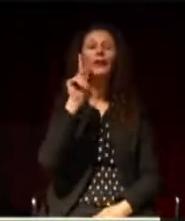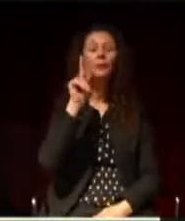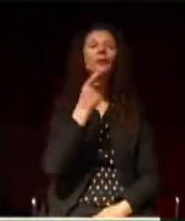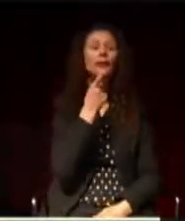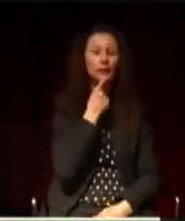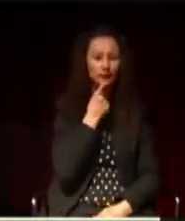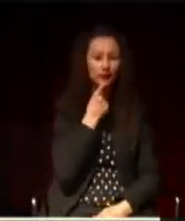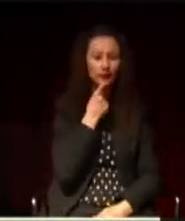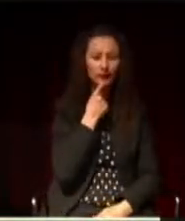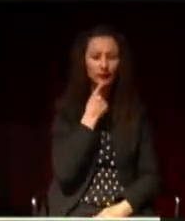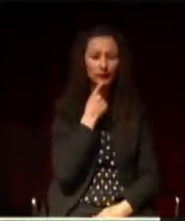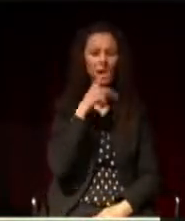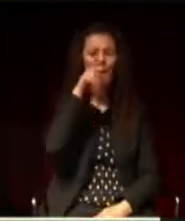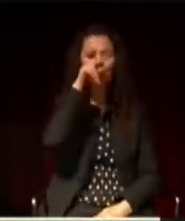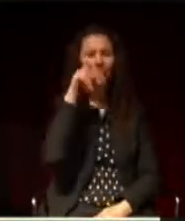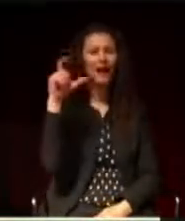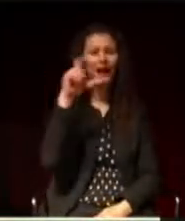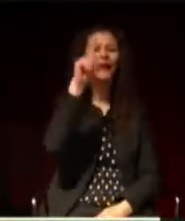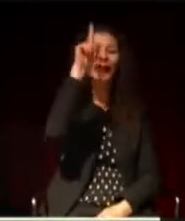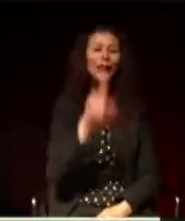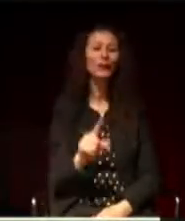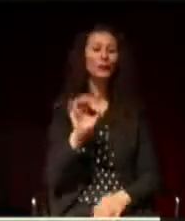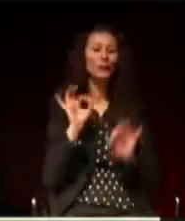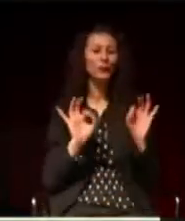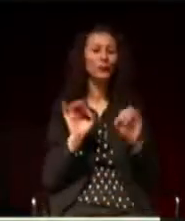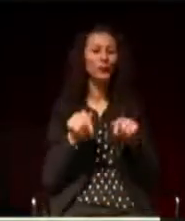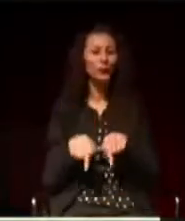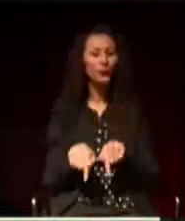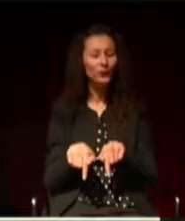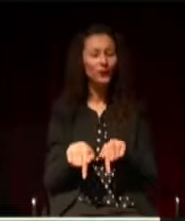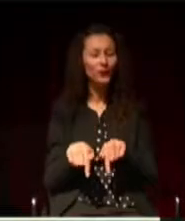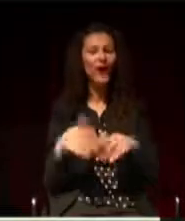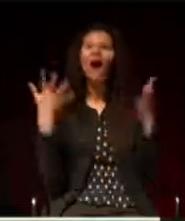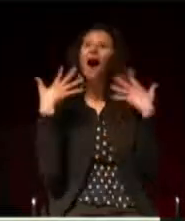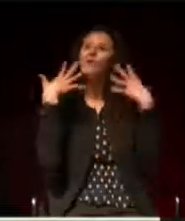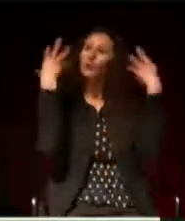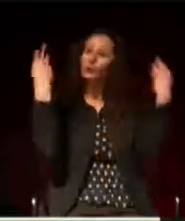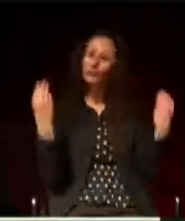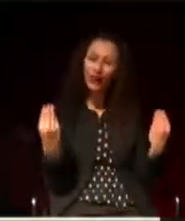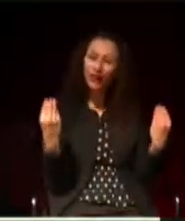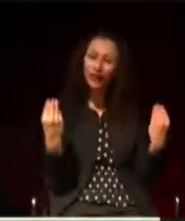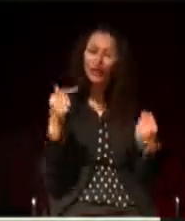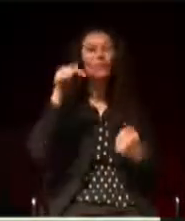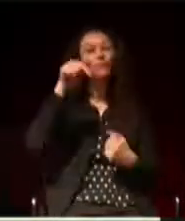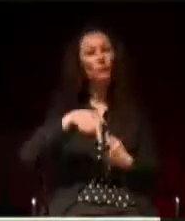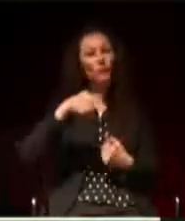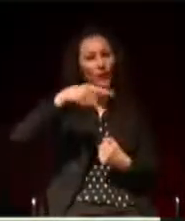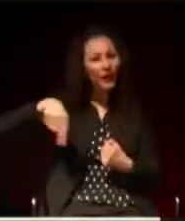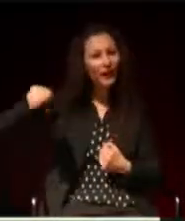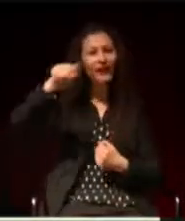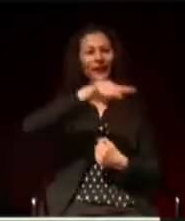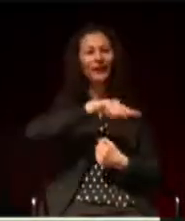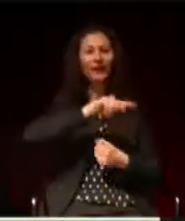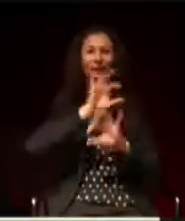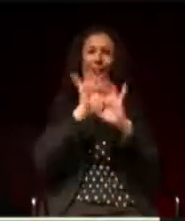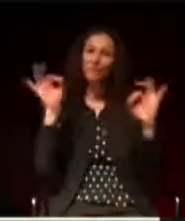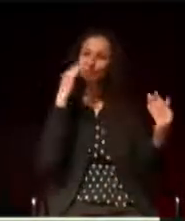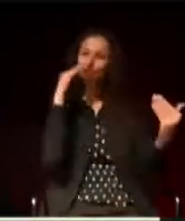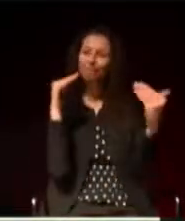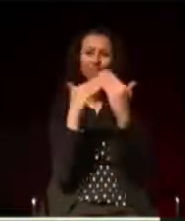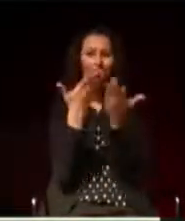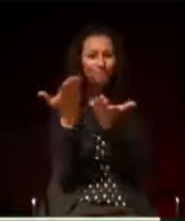2021 yılının Mart ayının ilk günü. Hava da güzel. Buradaki atmosfer